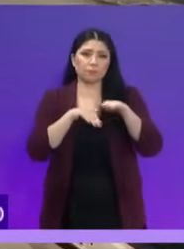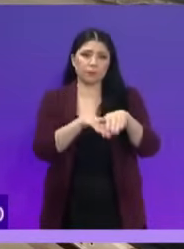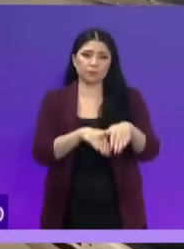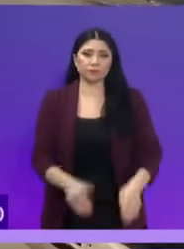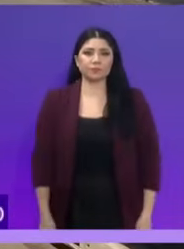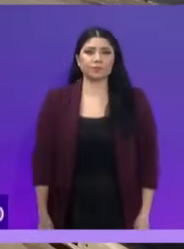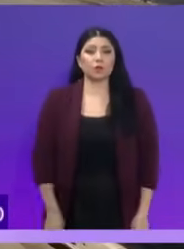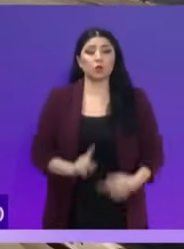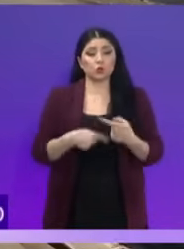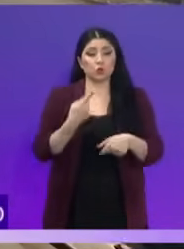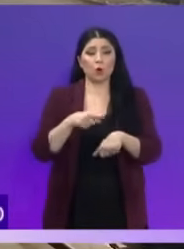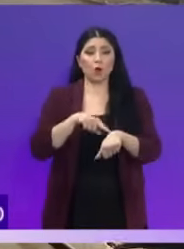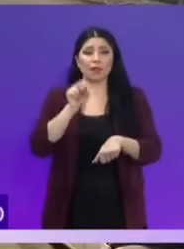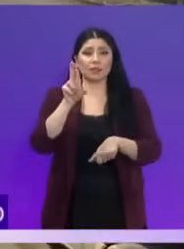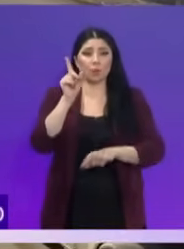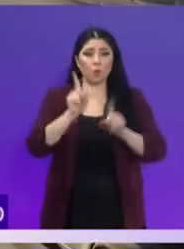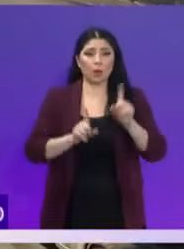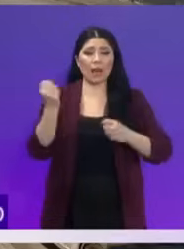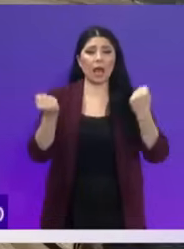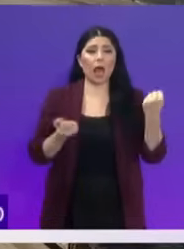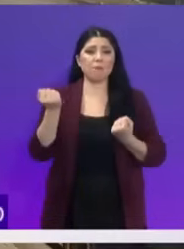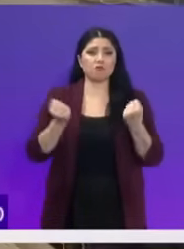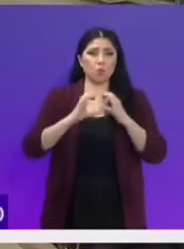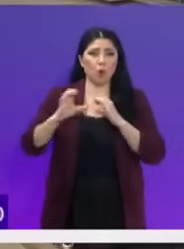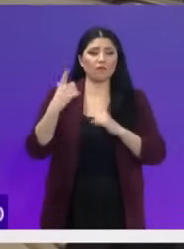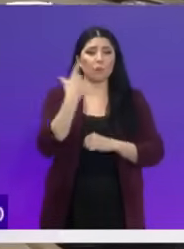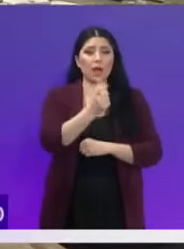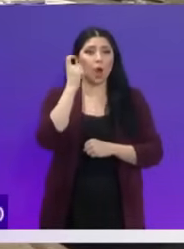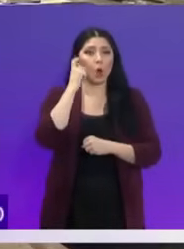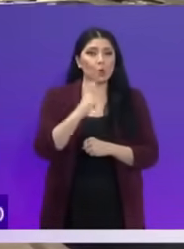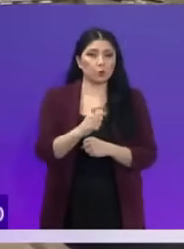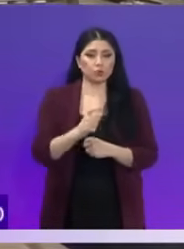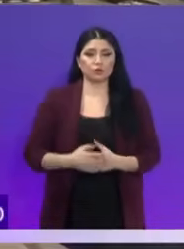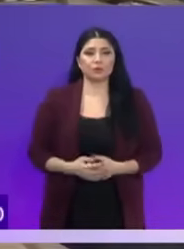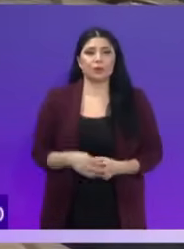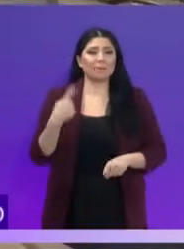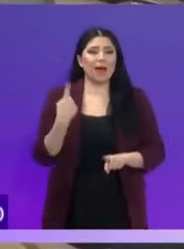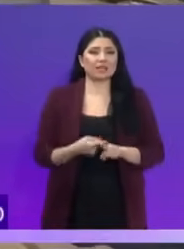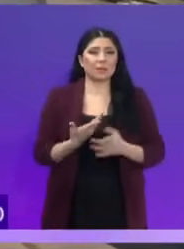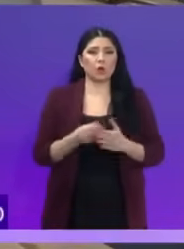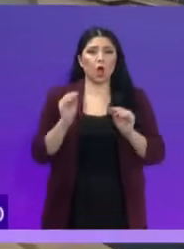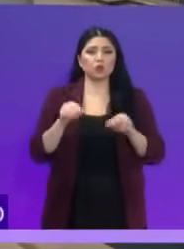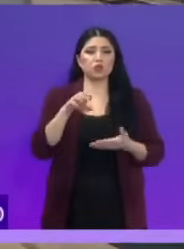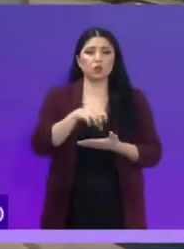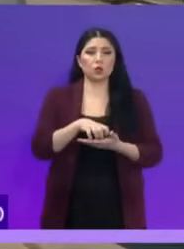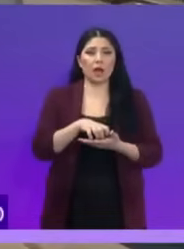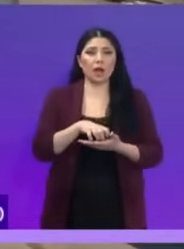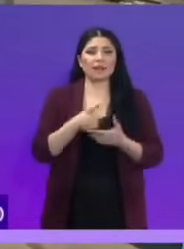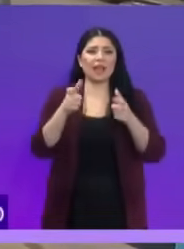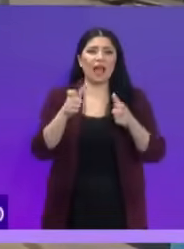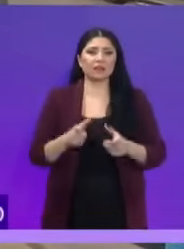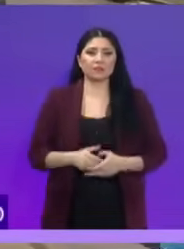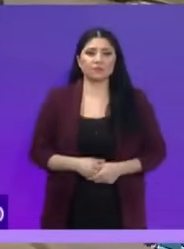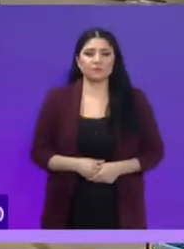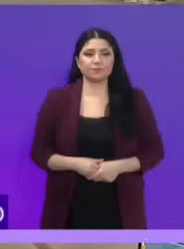cu ora 13, o parte dintre camioane vor merge spre Cluj-Napoca, mai exact spre cartierul Mărăști, atunci când ne